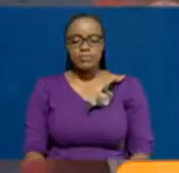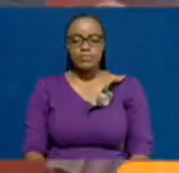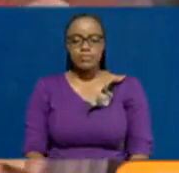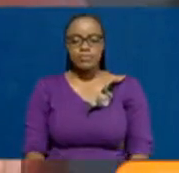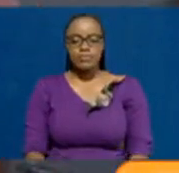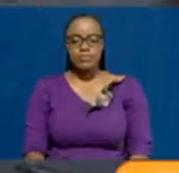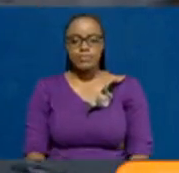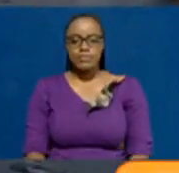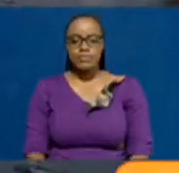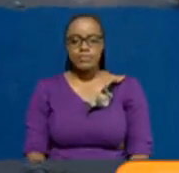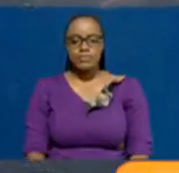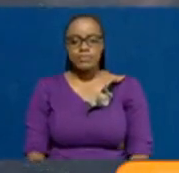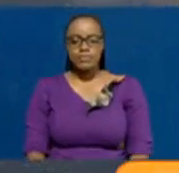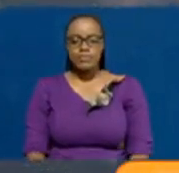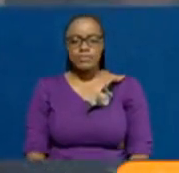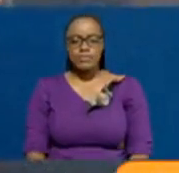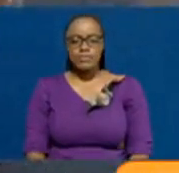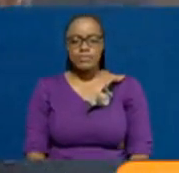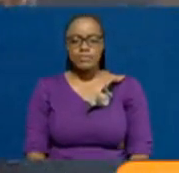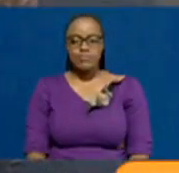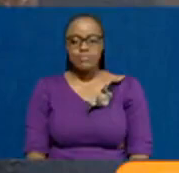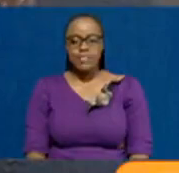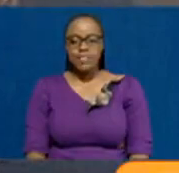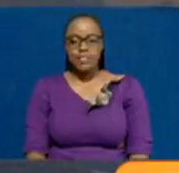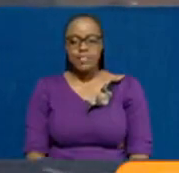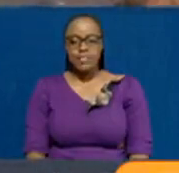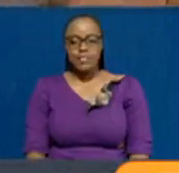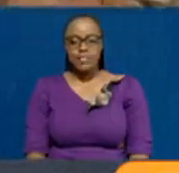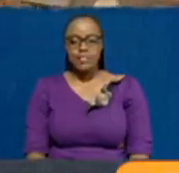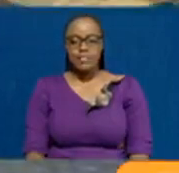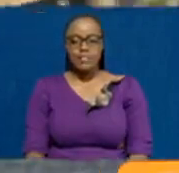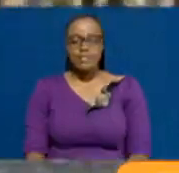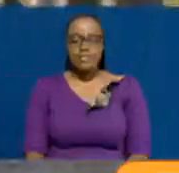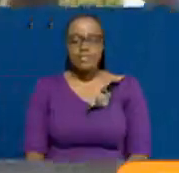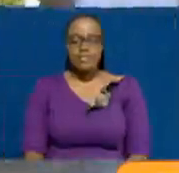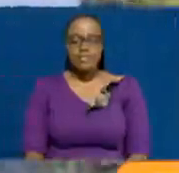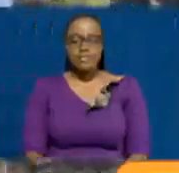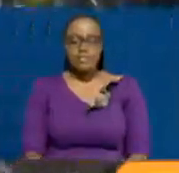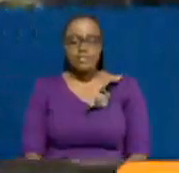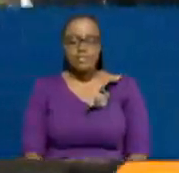Don't give that in the general game.